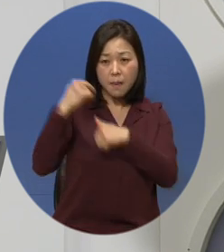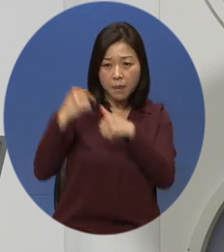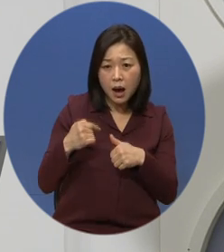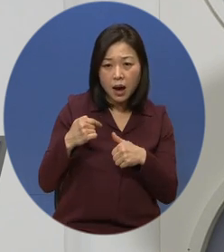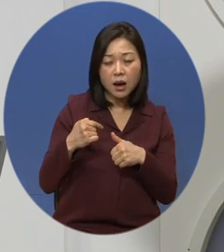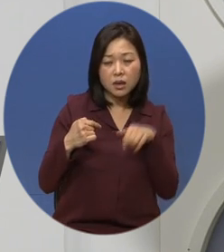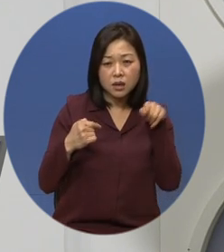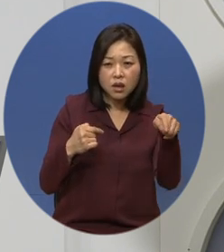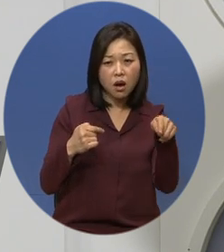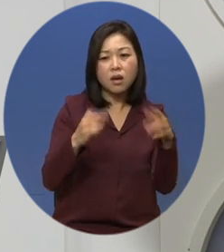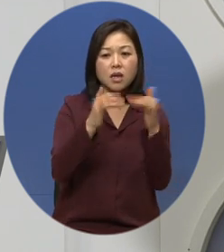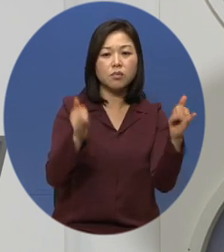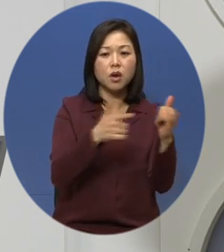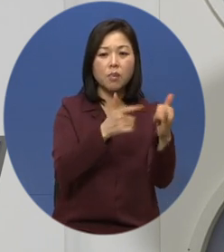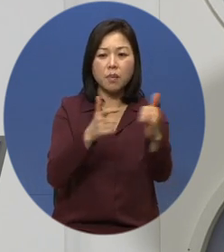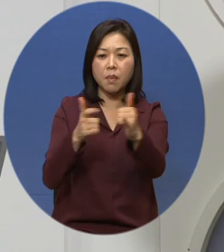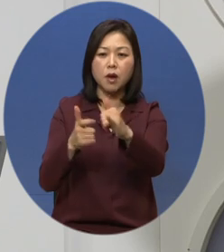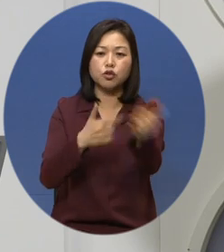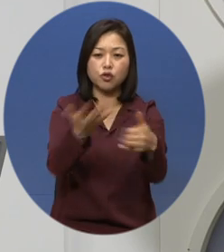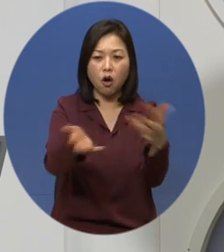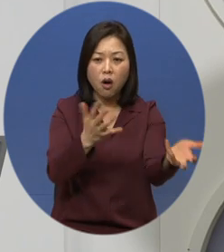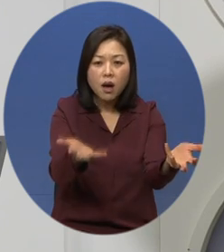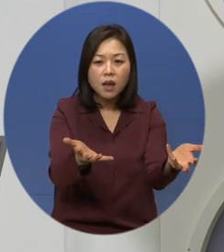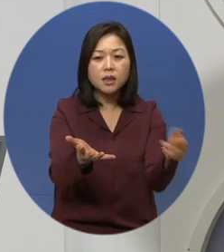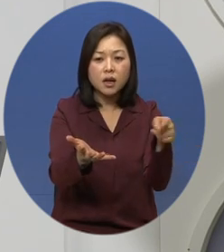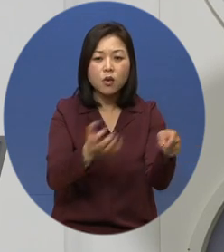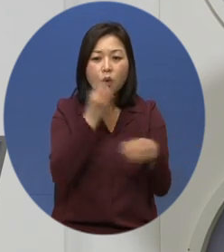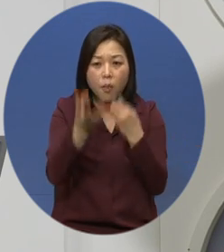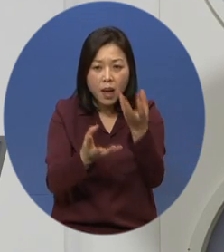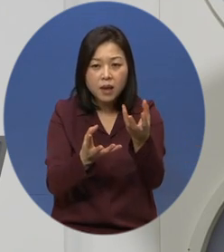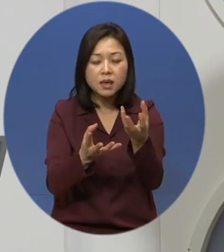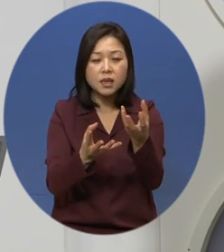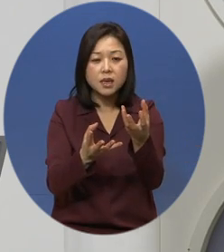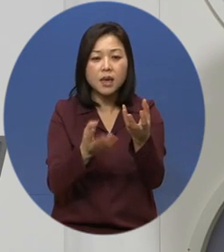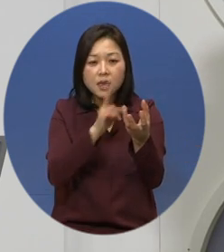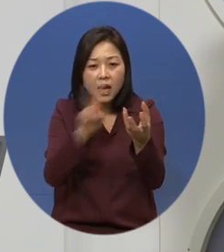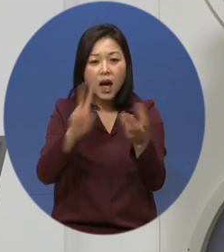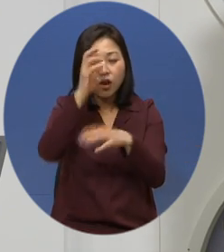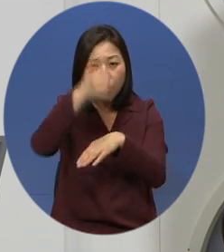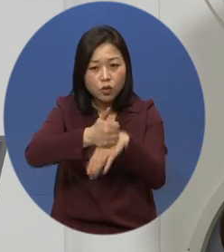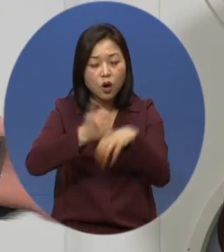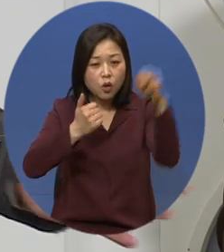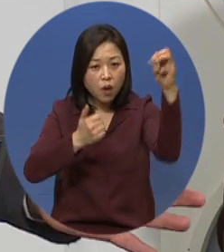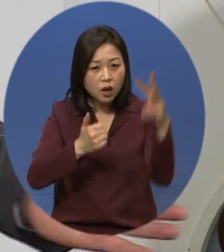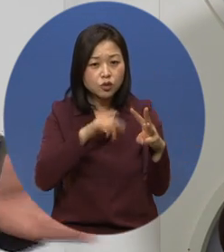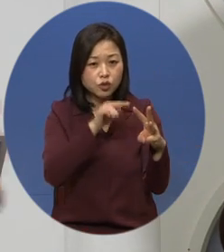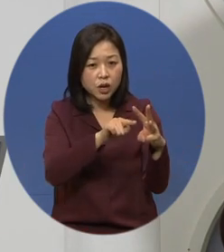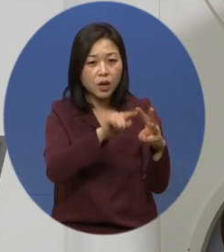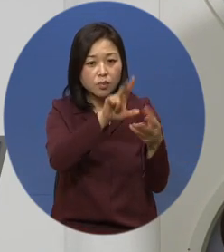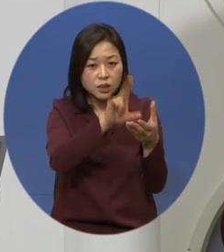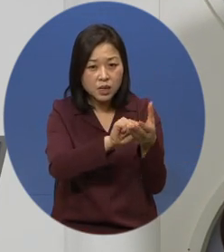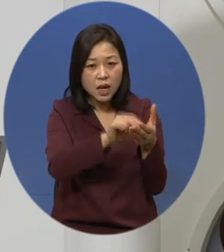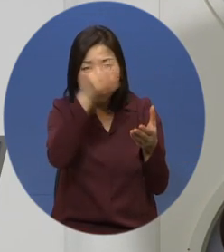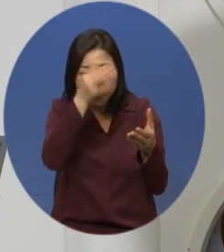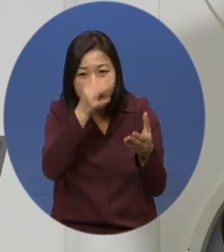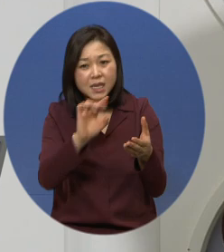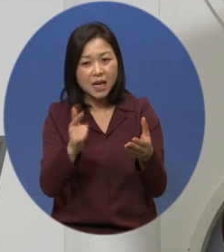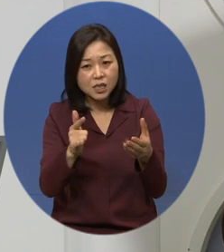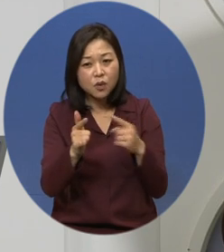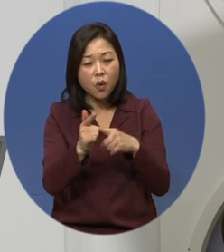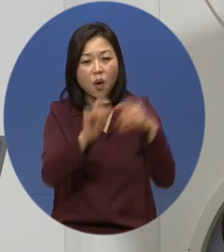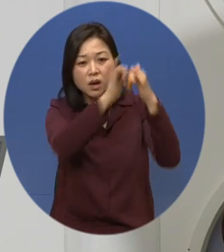그 고백이 있어야만 그 다음에 마지막 관계에 문제가 미안해 문제가 아니라 역사의